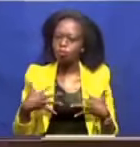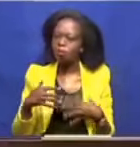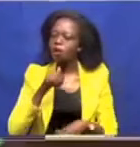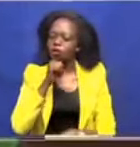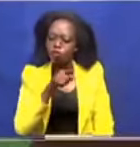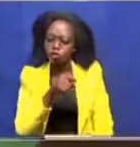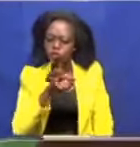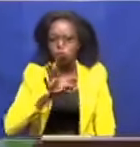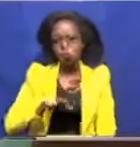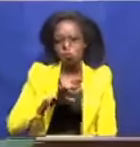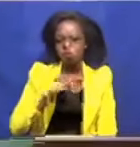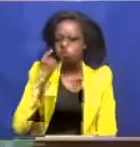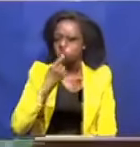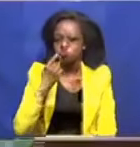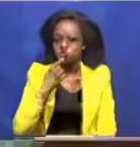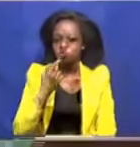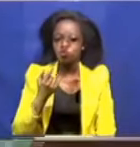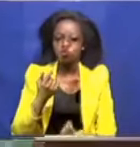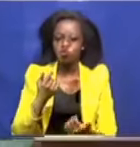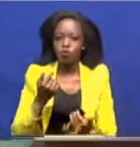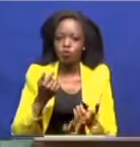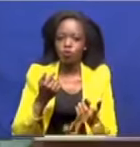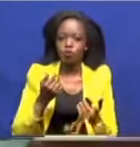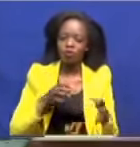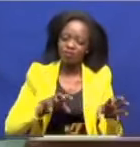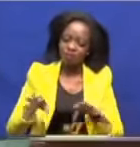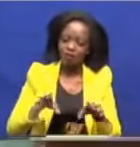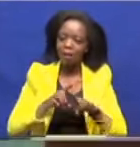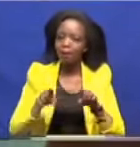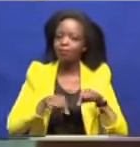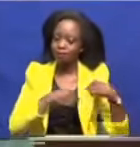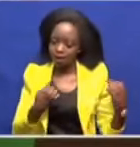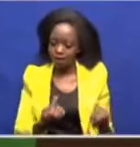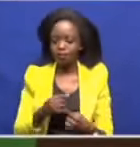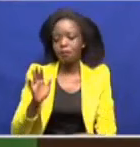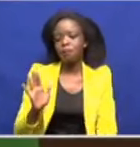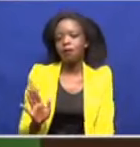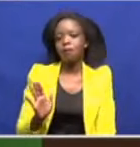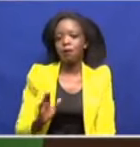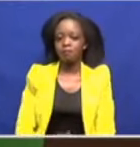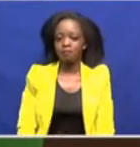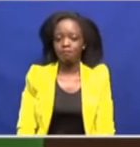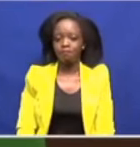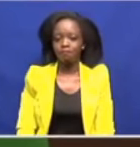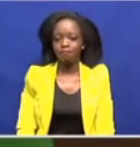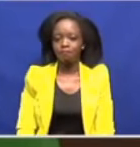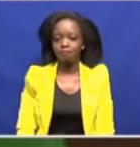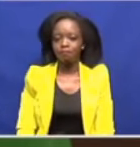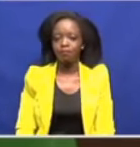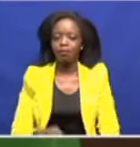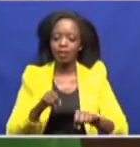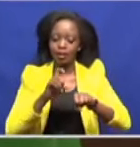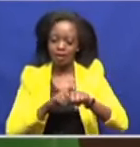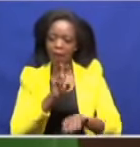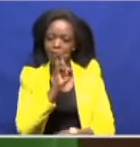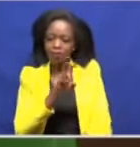the woman who was rancorous, it was his own heart. Huyu